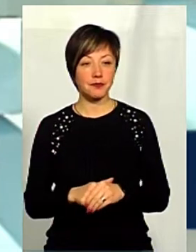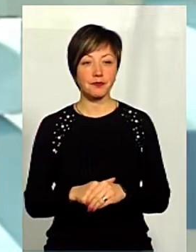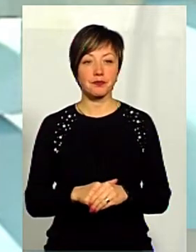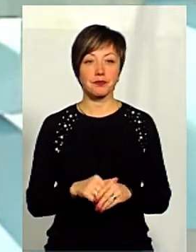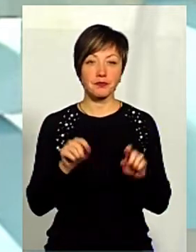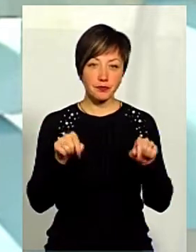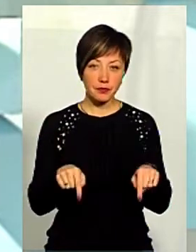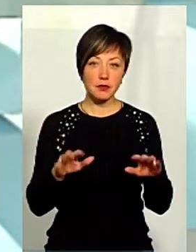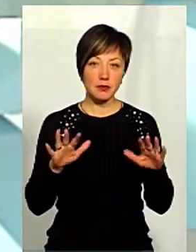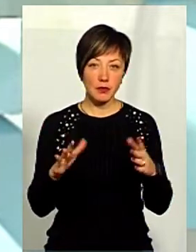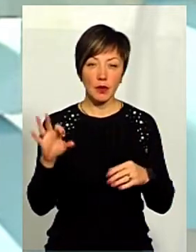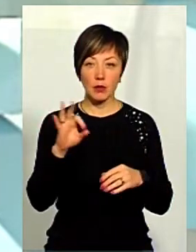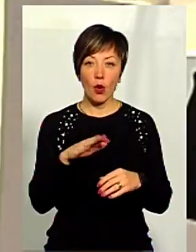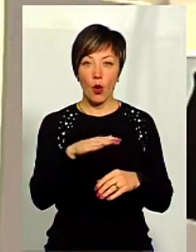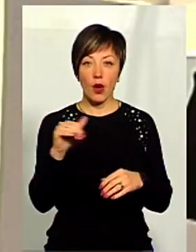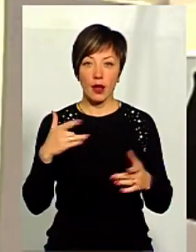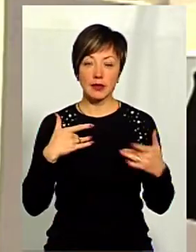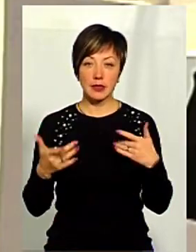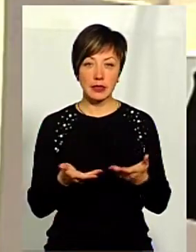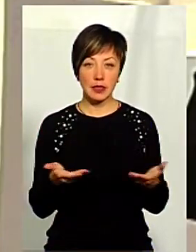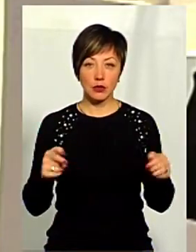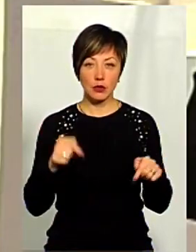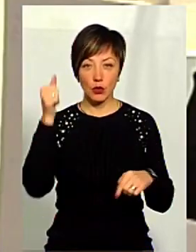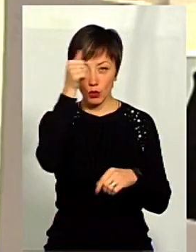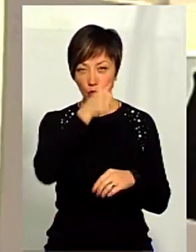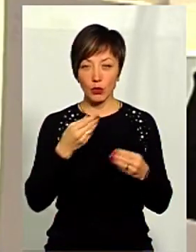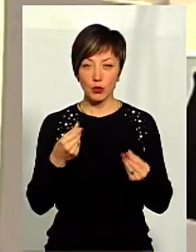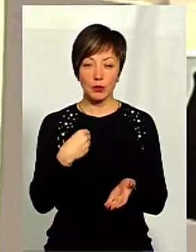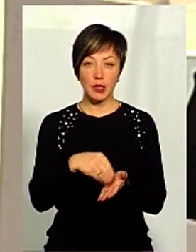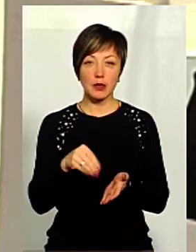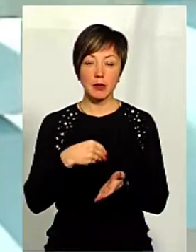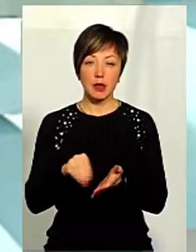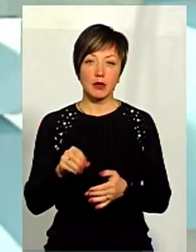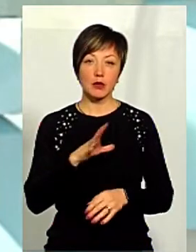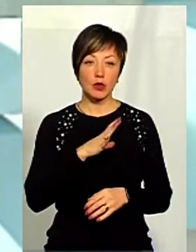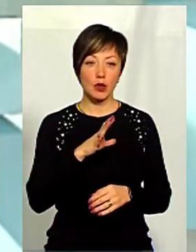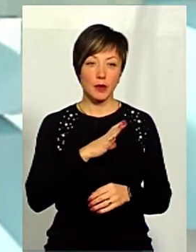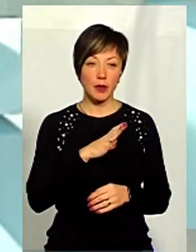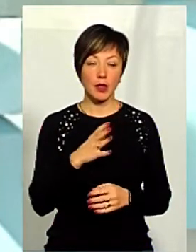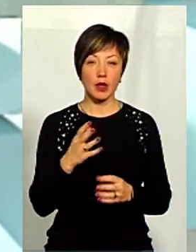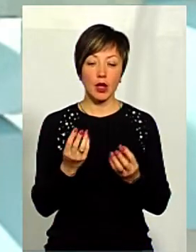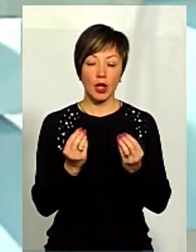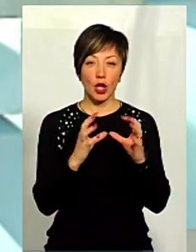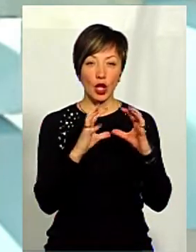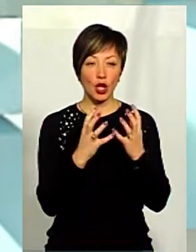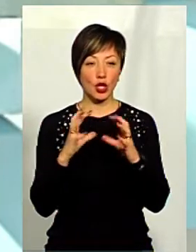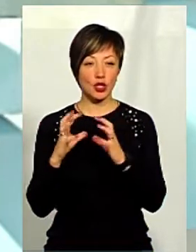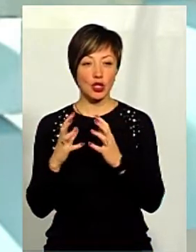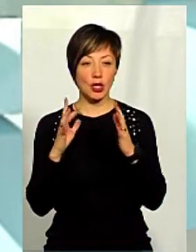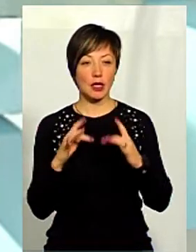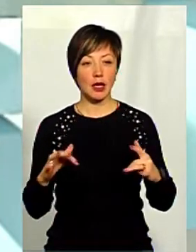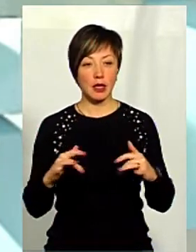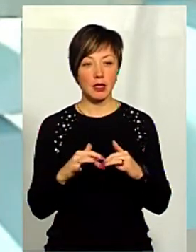даному випадку ми говоримо про оренду сцени. Цього року за ці кошти були придбані іграшки на ялинку, і так